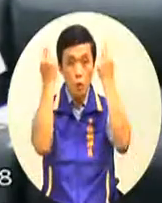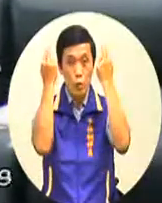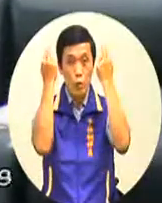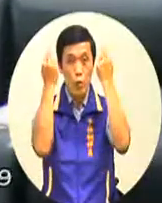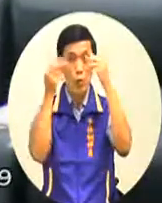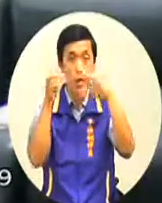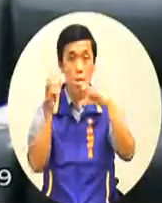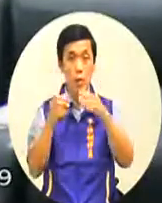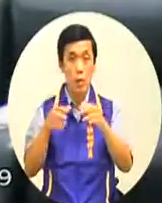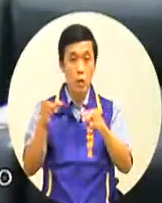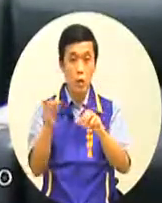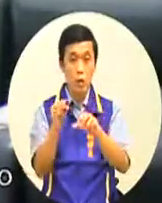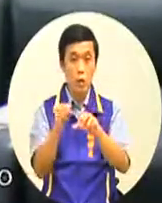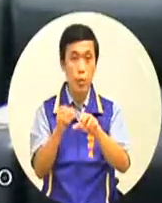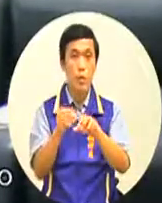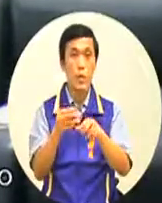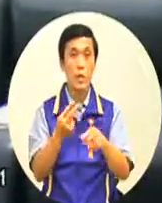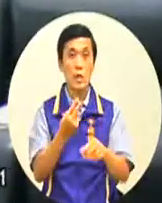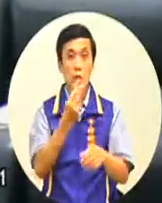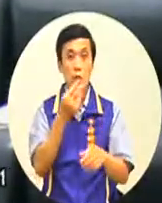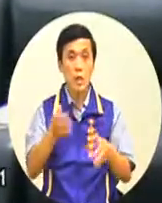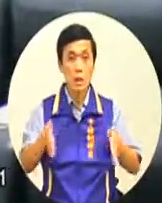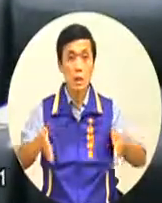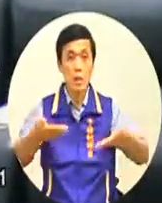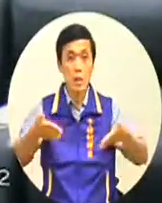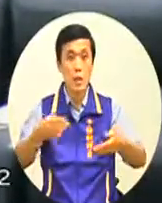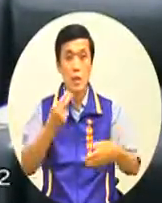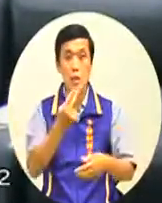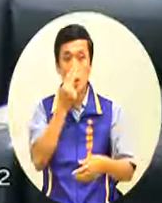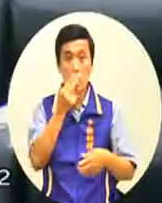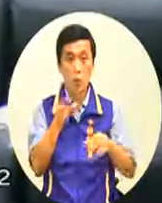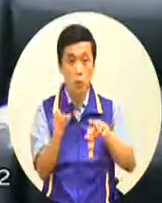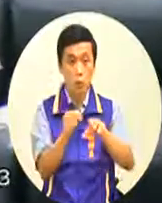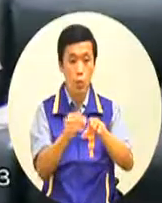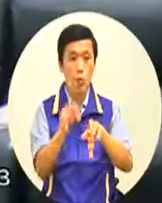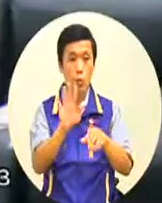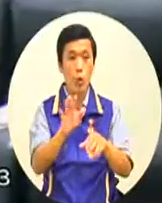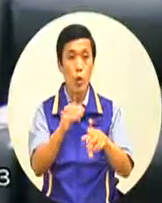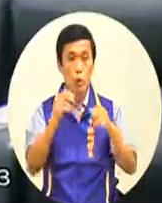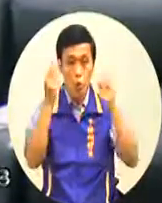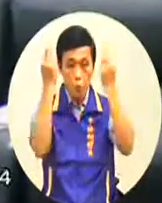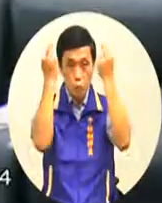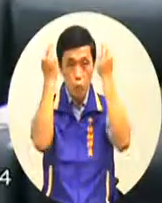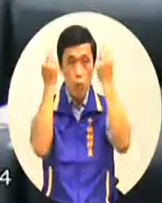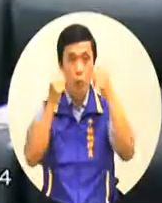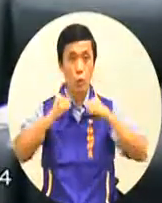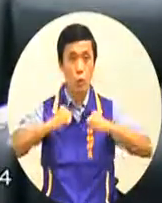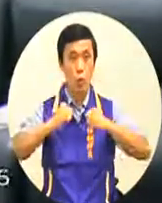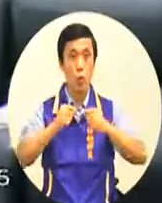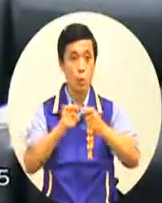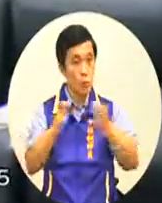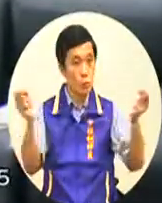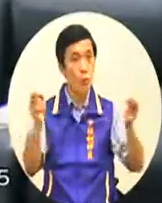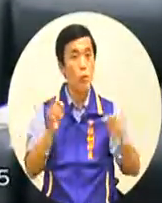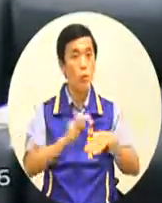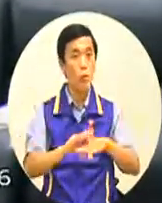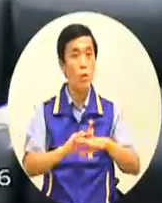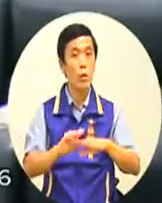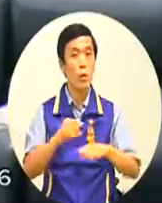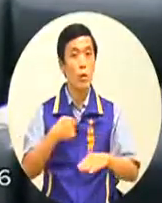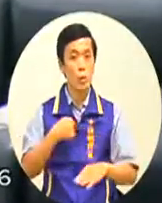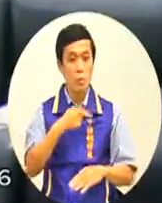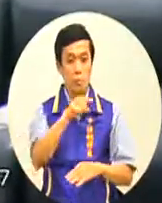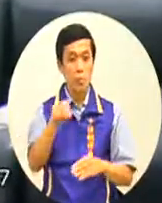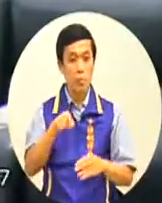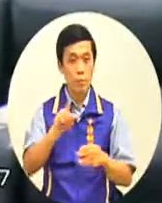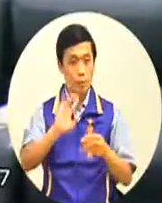了啊，有灌那种氢气的会活比较久啊，但是总是不好嘛啊，所以我觉得我们不需要用我们国民的